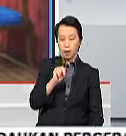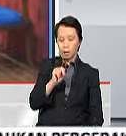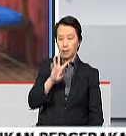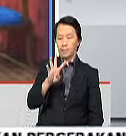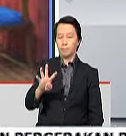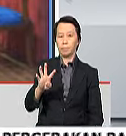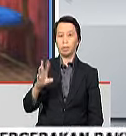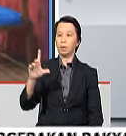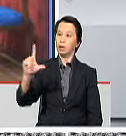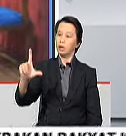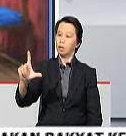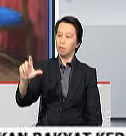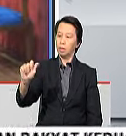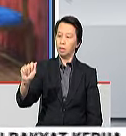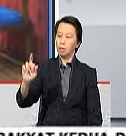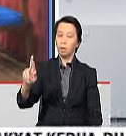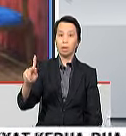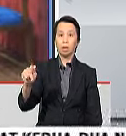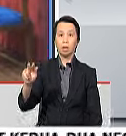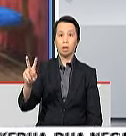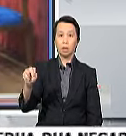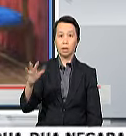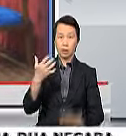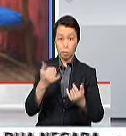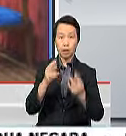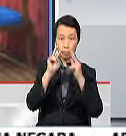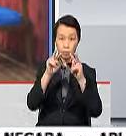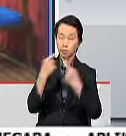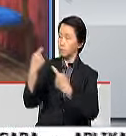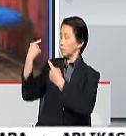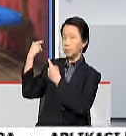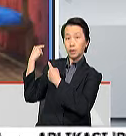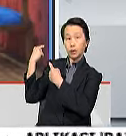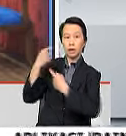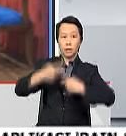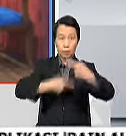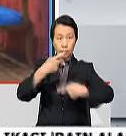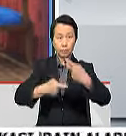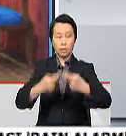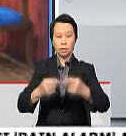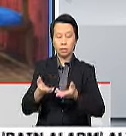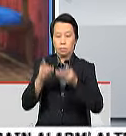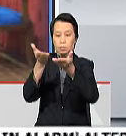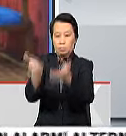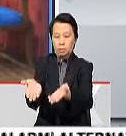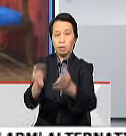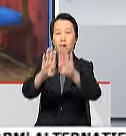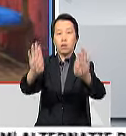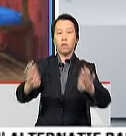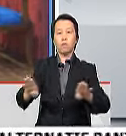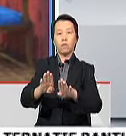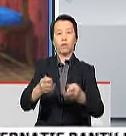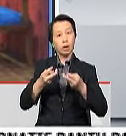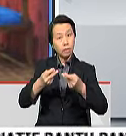Dun Lakin. Seperti yang boleh disaksikan di belakang saya ketika ini, proses penamaan penyerahan borang sedang berjalan